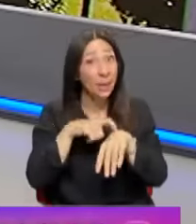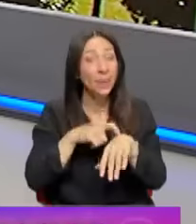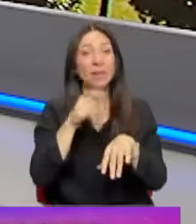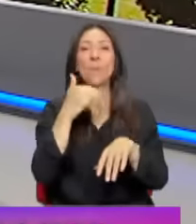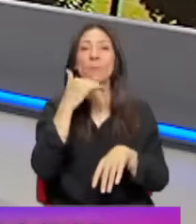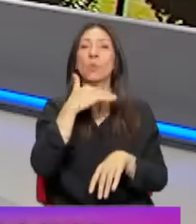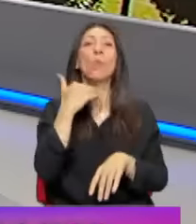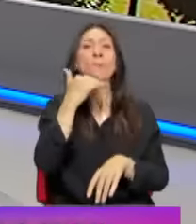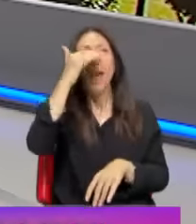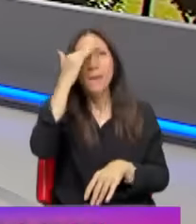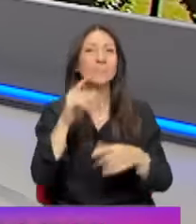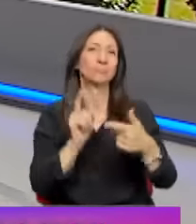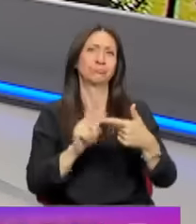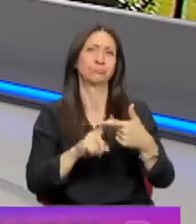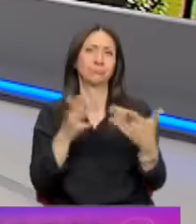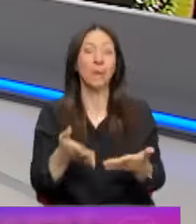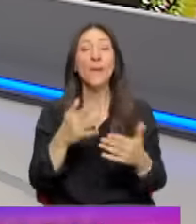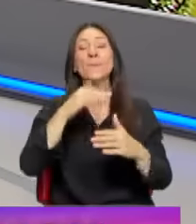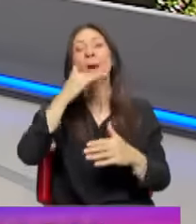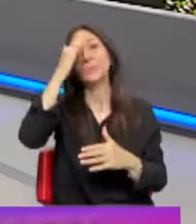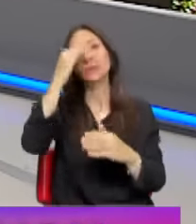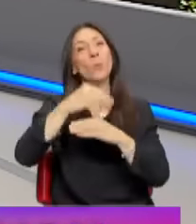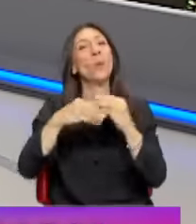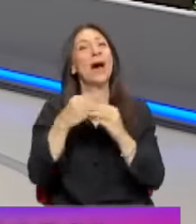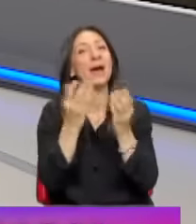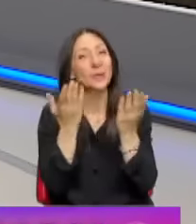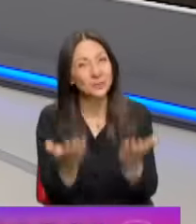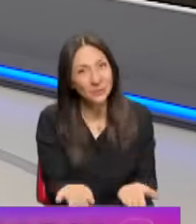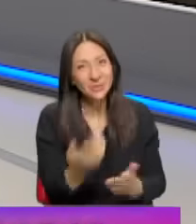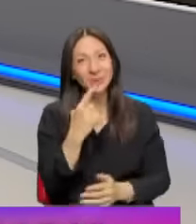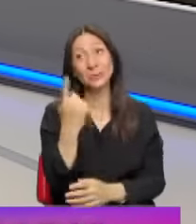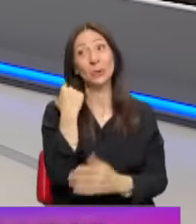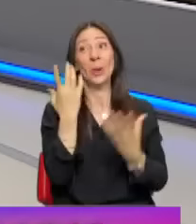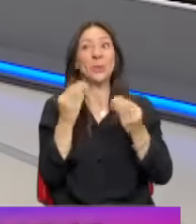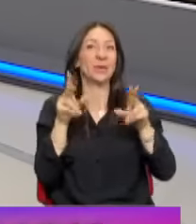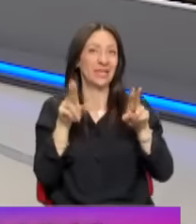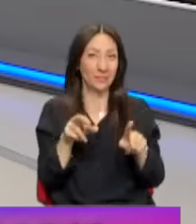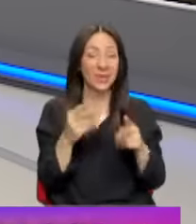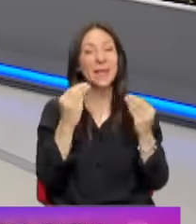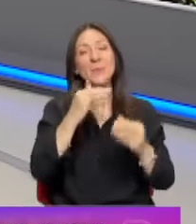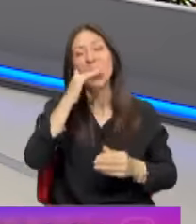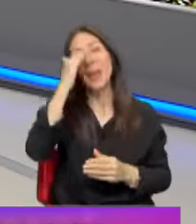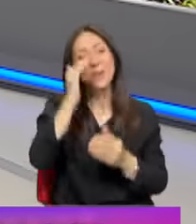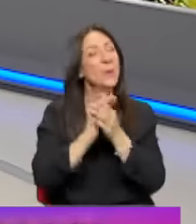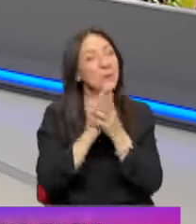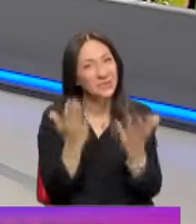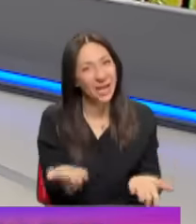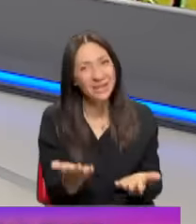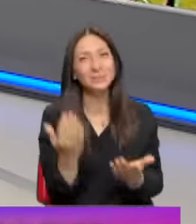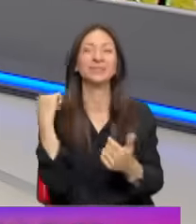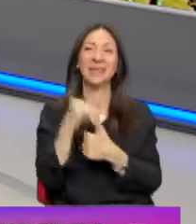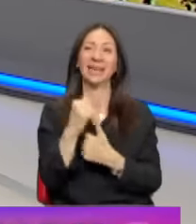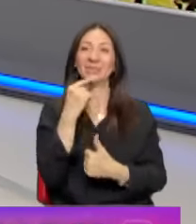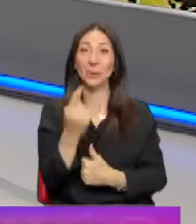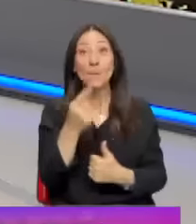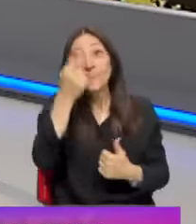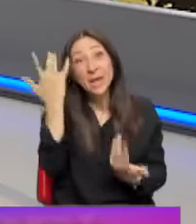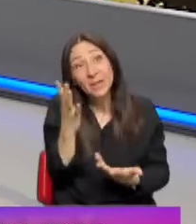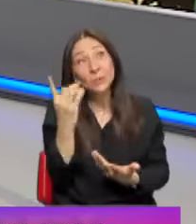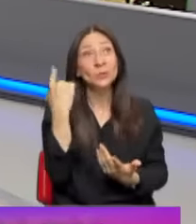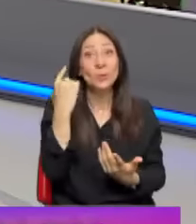Bayramı'nın ikinci günü. Bayramınız mübarek olsun diyelim bir kez daha dün olduğu gibi. İyi bayramlar dileklerini bir kez daha iletelim. Belki